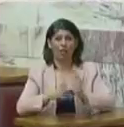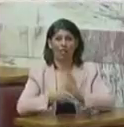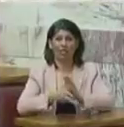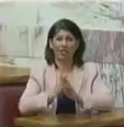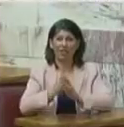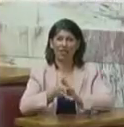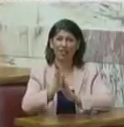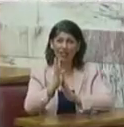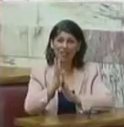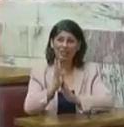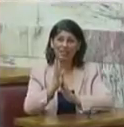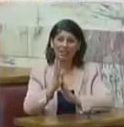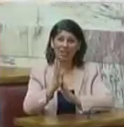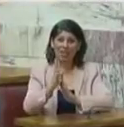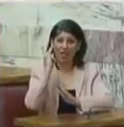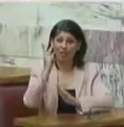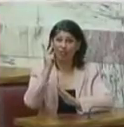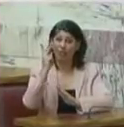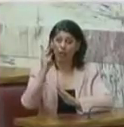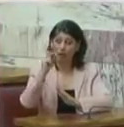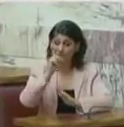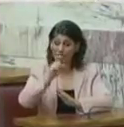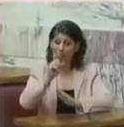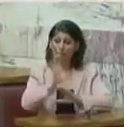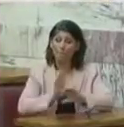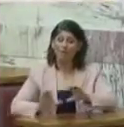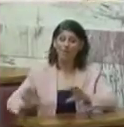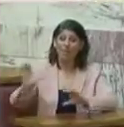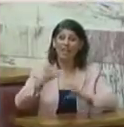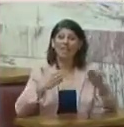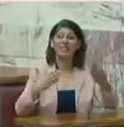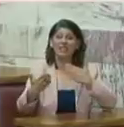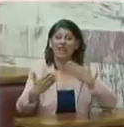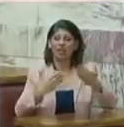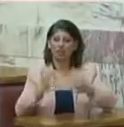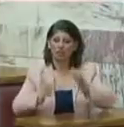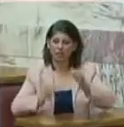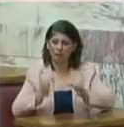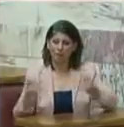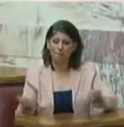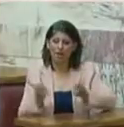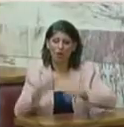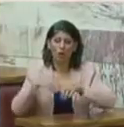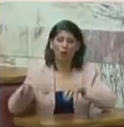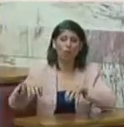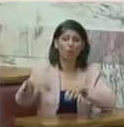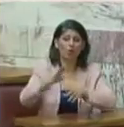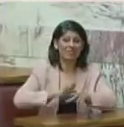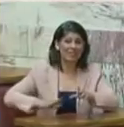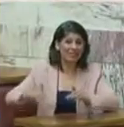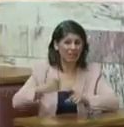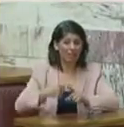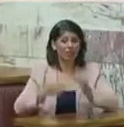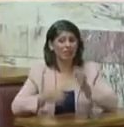13-14 δύο στην Αττική περιφερειακά συνέδρια. Συζητάμε με τους παραγωγικούς φορείς του τόπου, συζητάμε με την